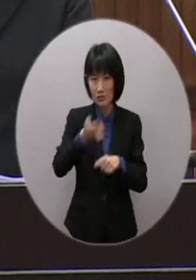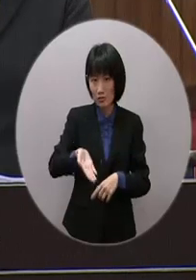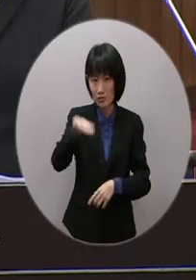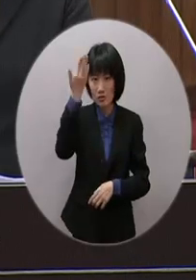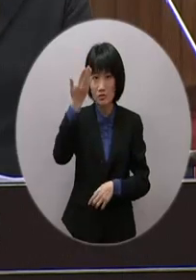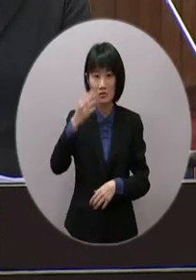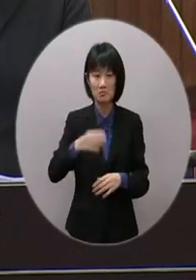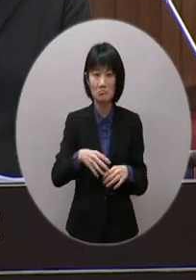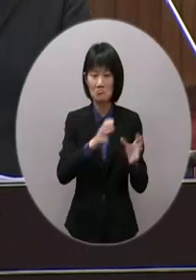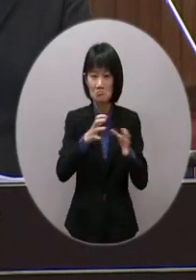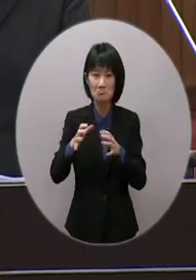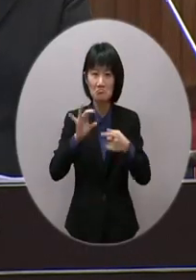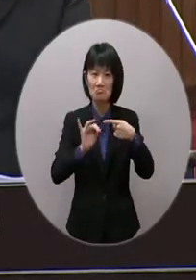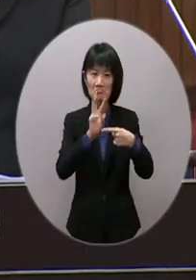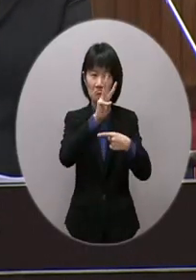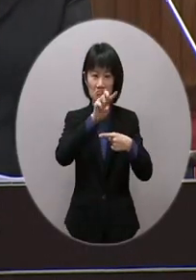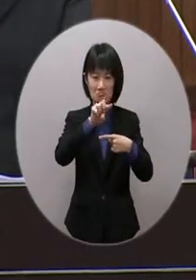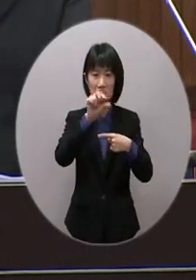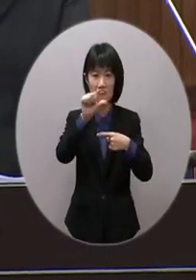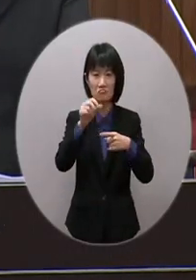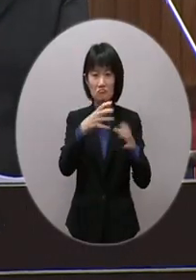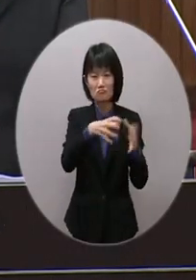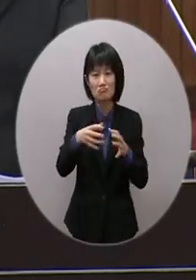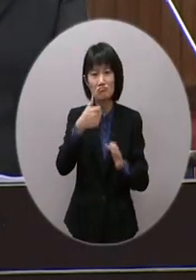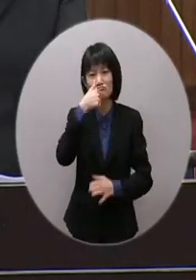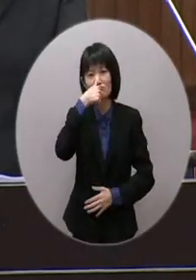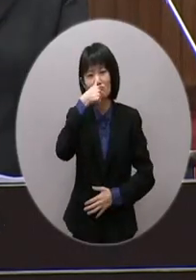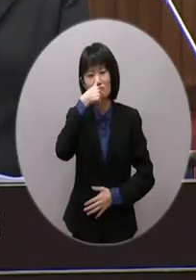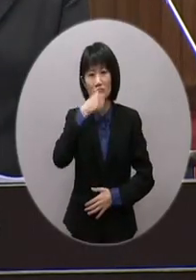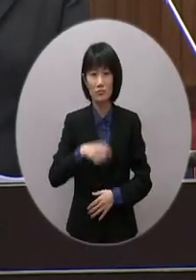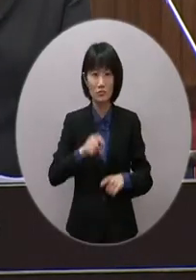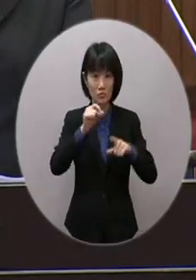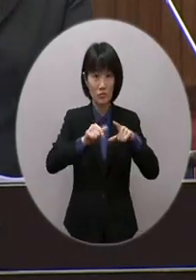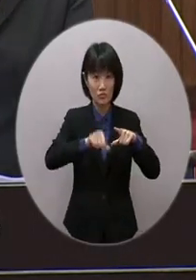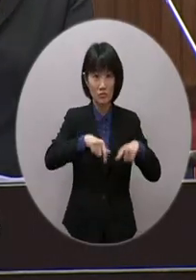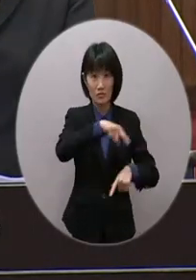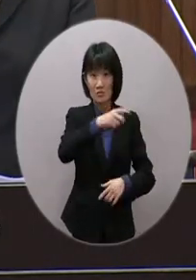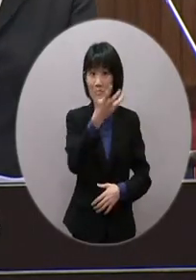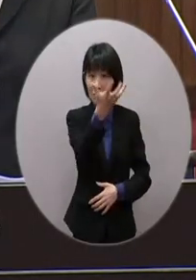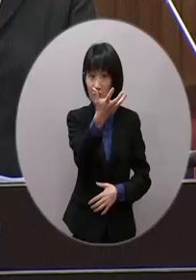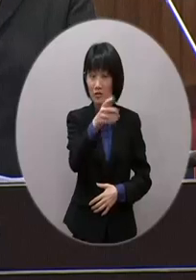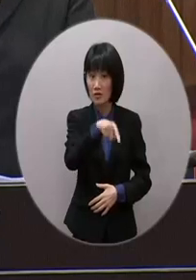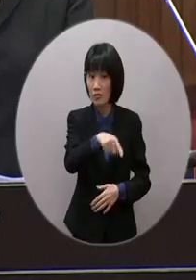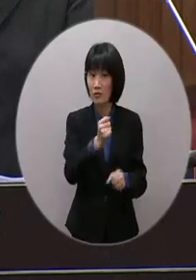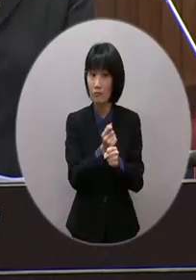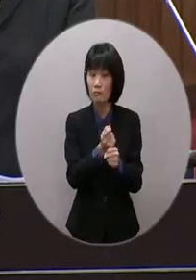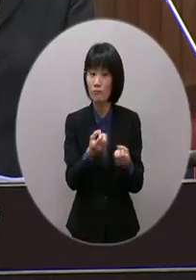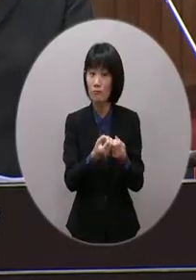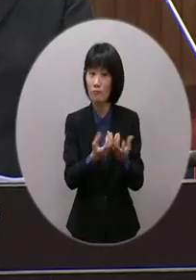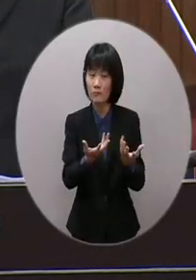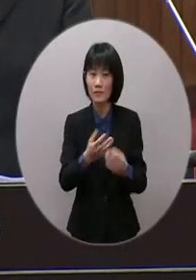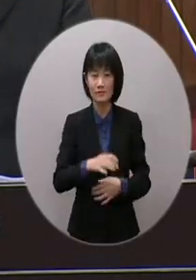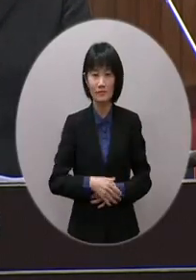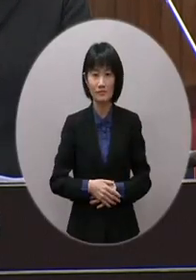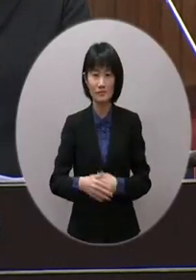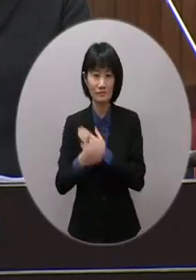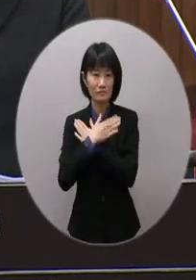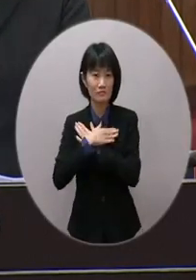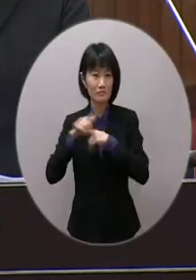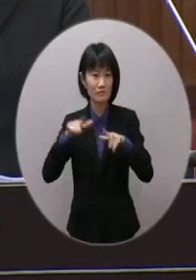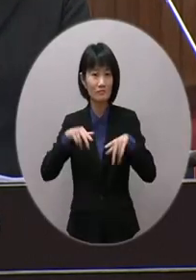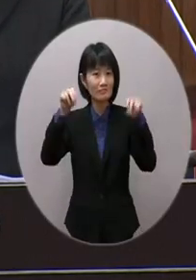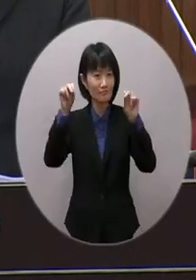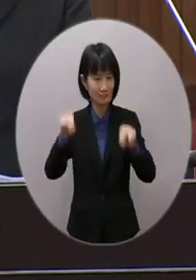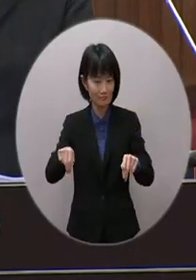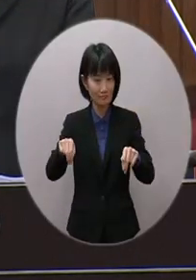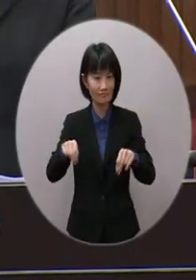有3.2%。所以其实大部分的公司它都是怎么做呢？它是跟那个幼托的机构签契